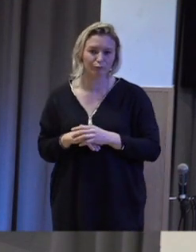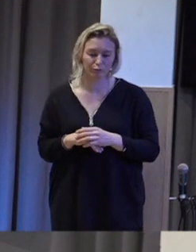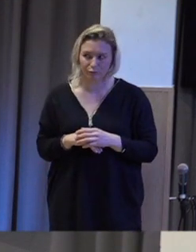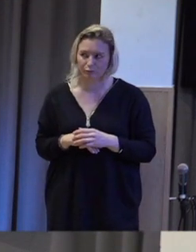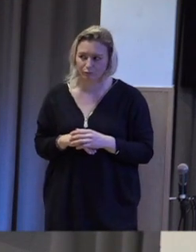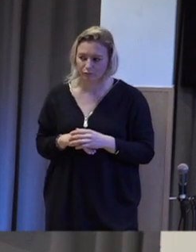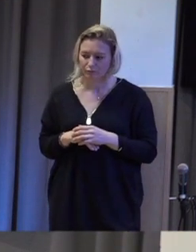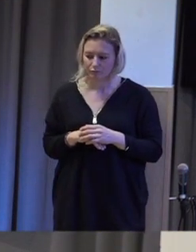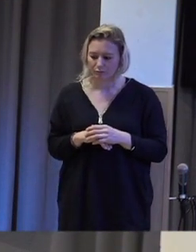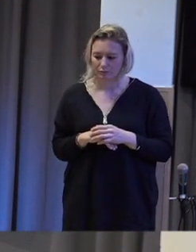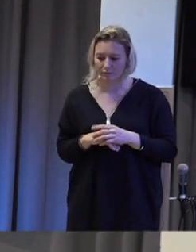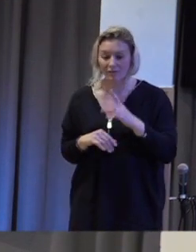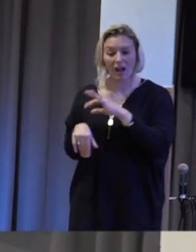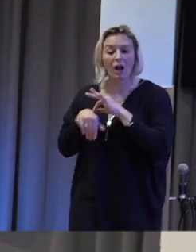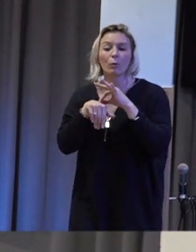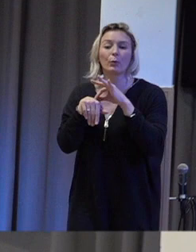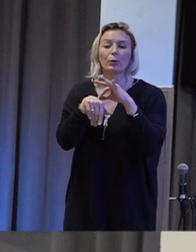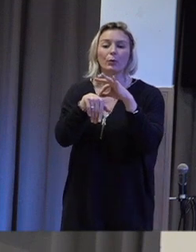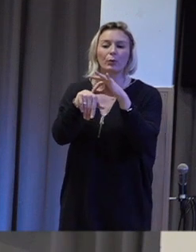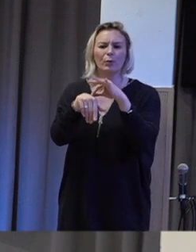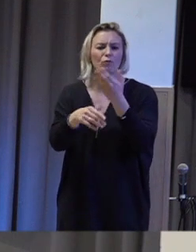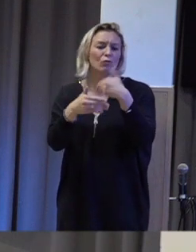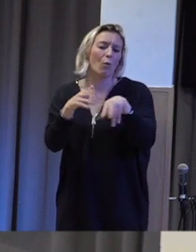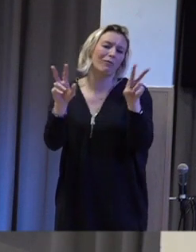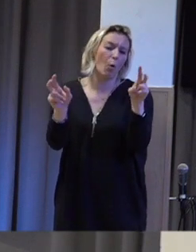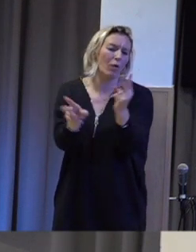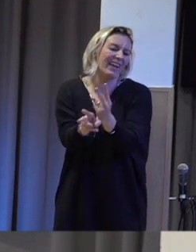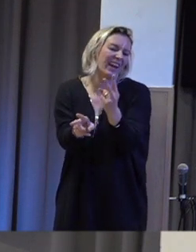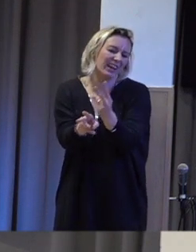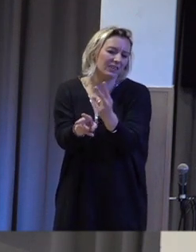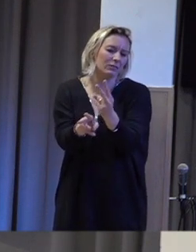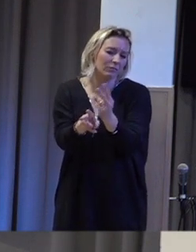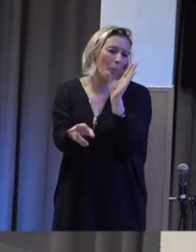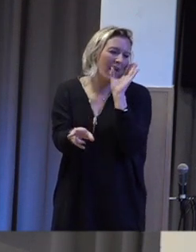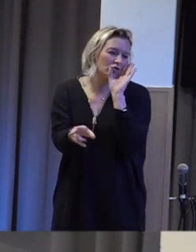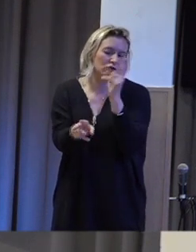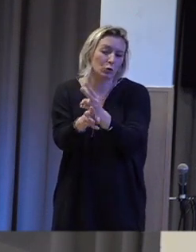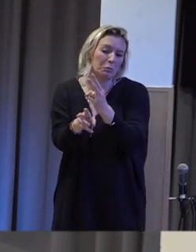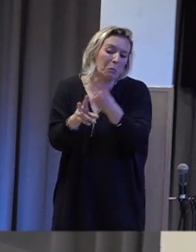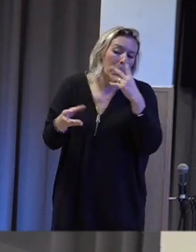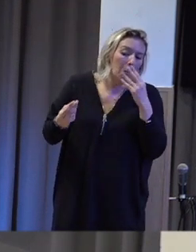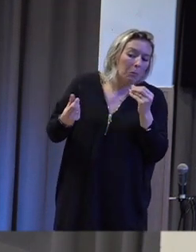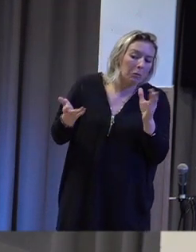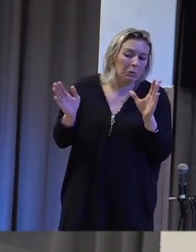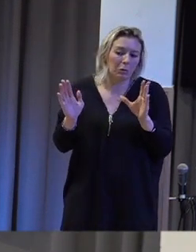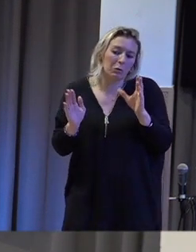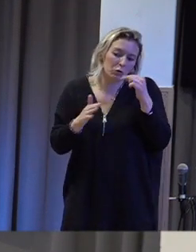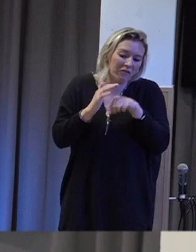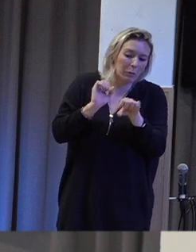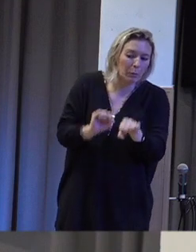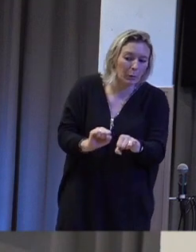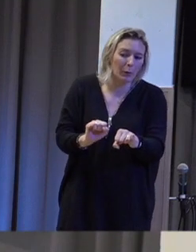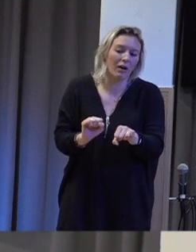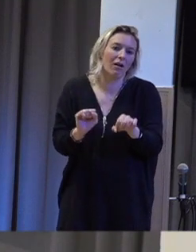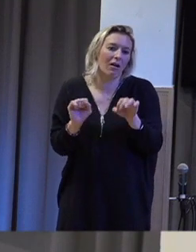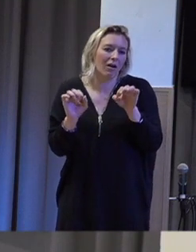Il le conduisit dans une hôtellerie que je peux présumer que ça peut être